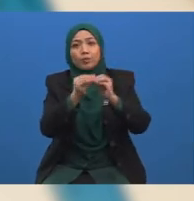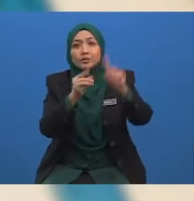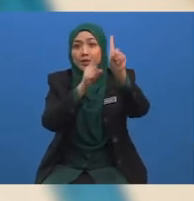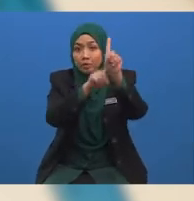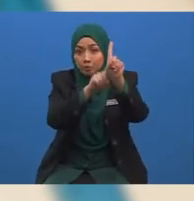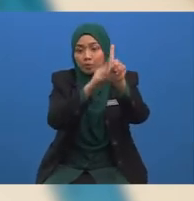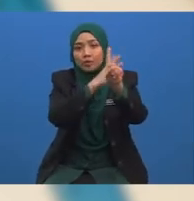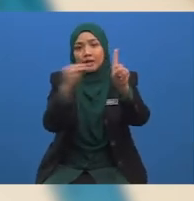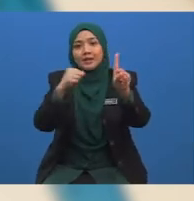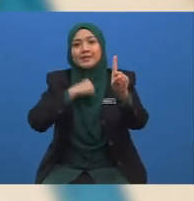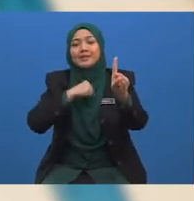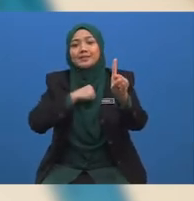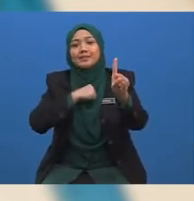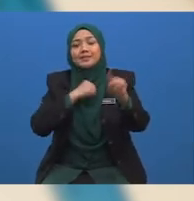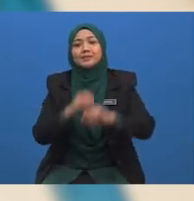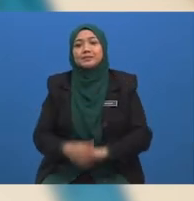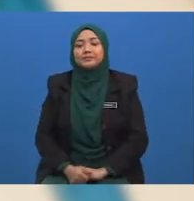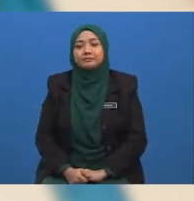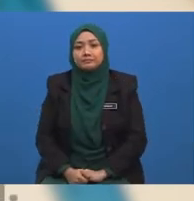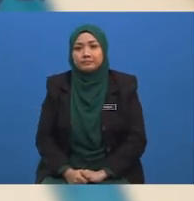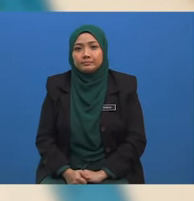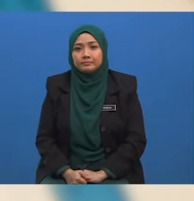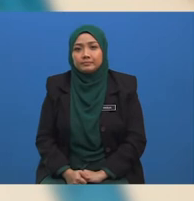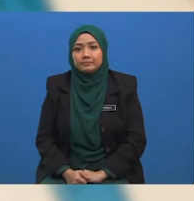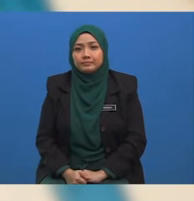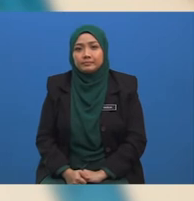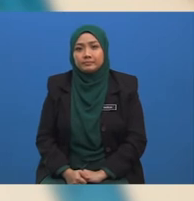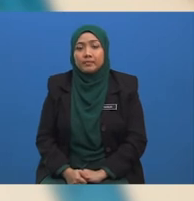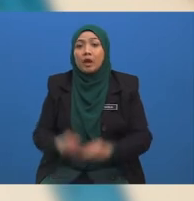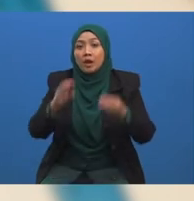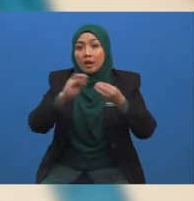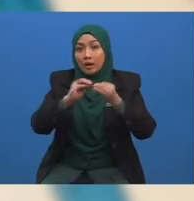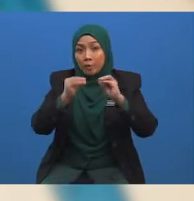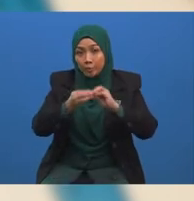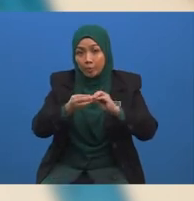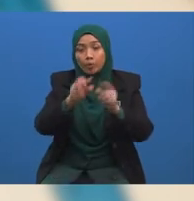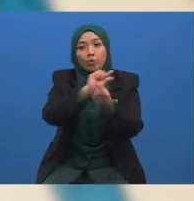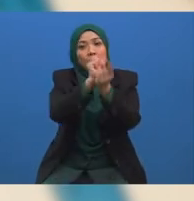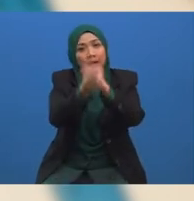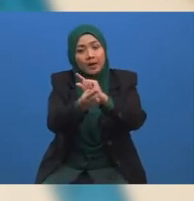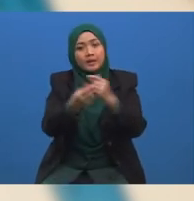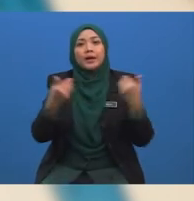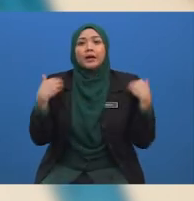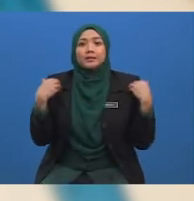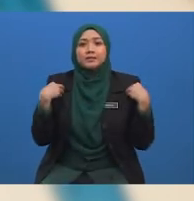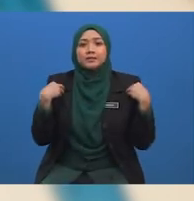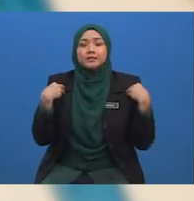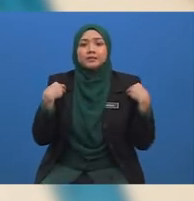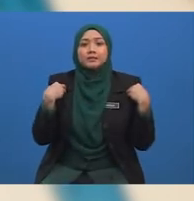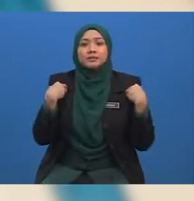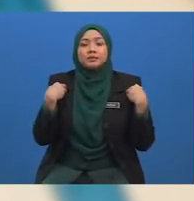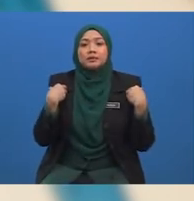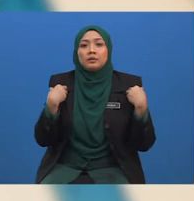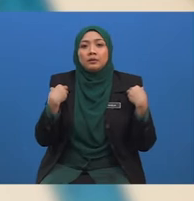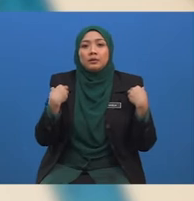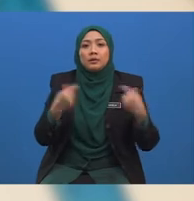satu dan dirinya sendiri. Dengan kata lain, nombor gubahan mempunyai